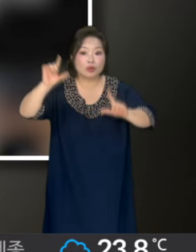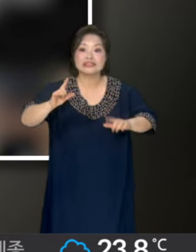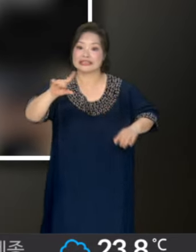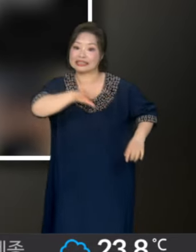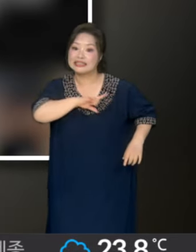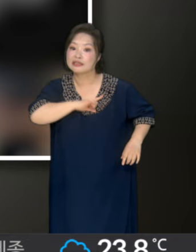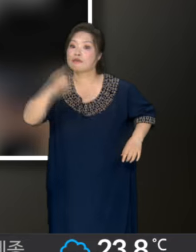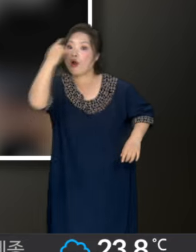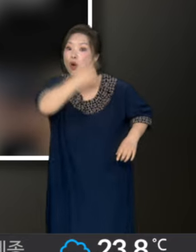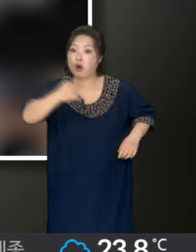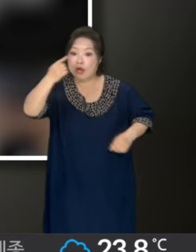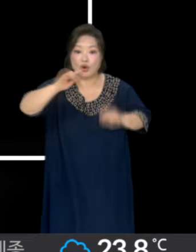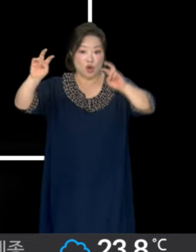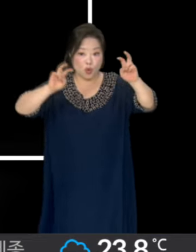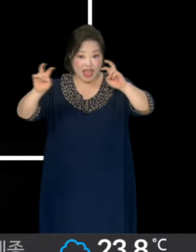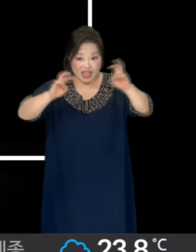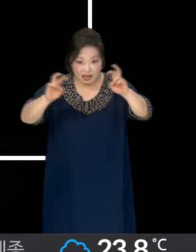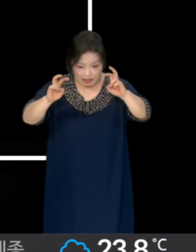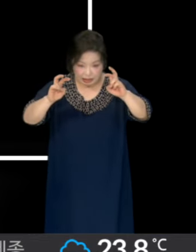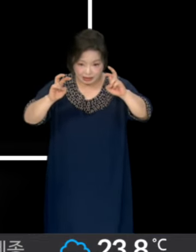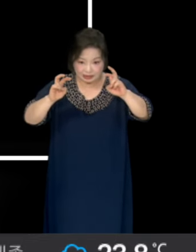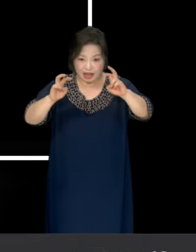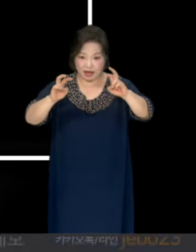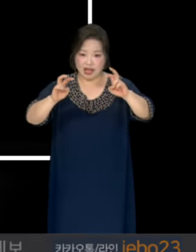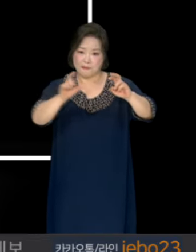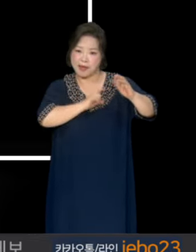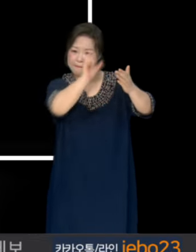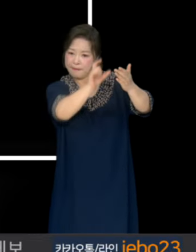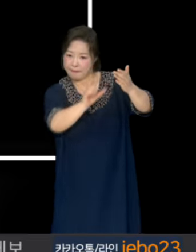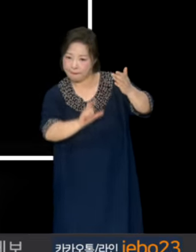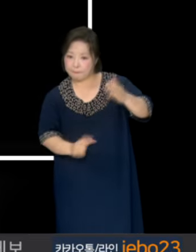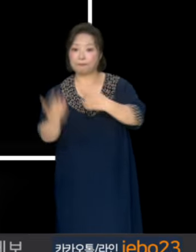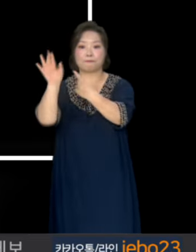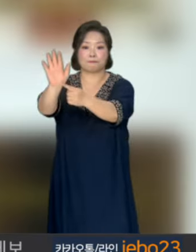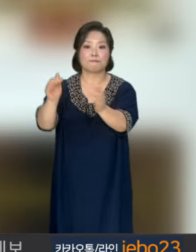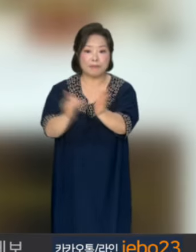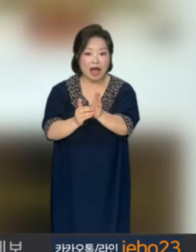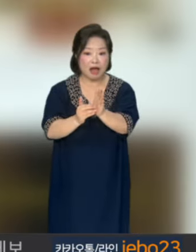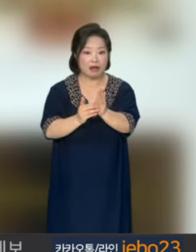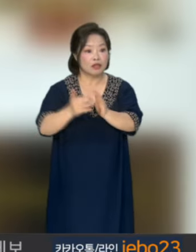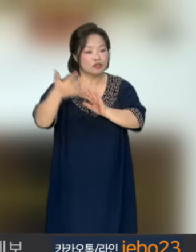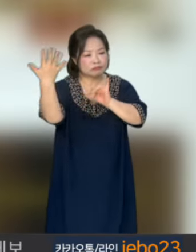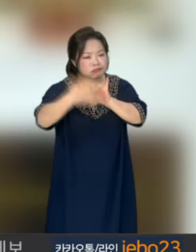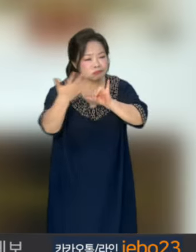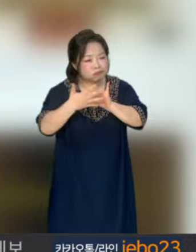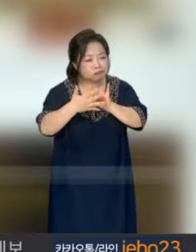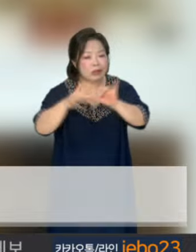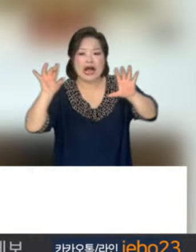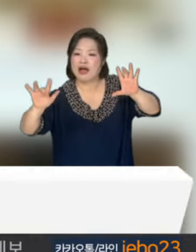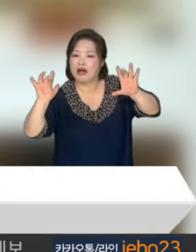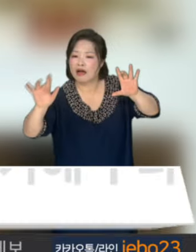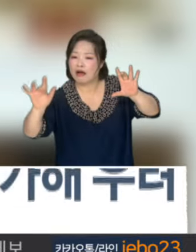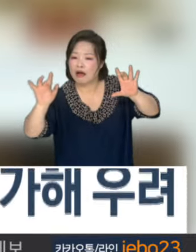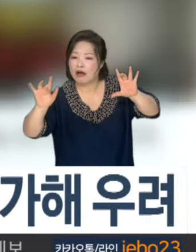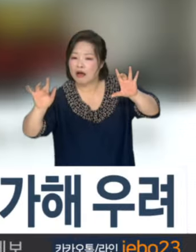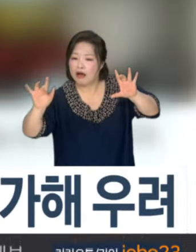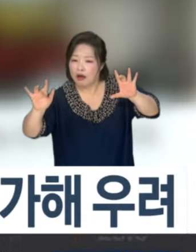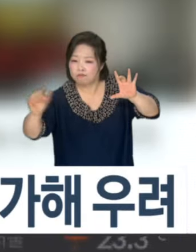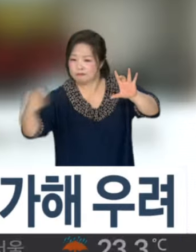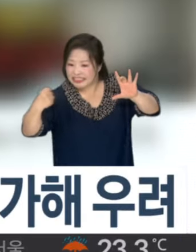장이 긴 공개 영상을 이따라 올렸습니다이 영상들이 수백만 건의 조회수를 기록하며 큰